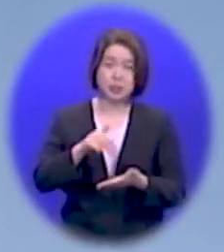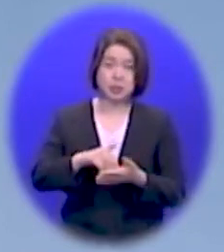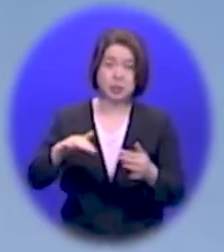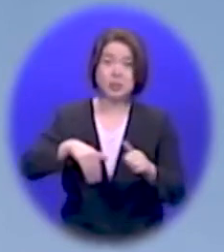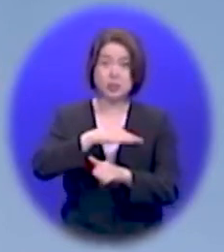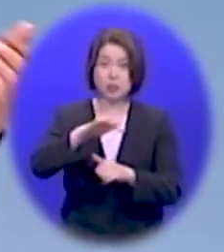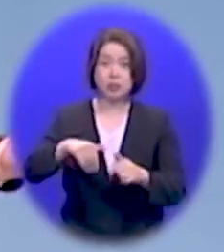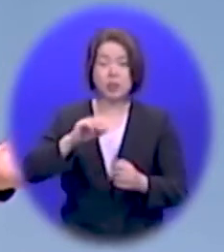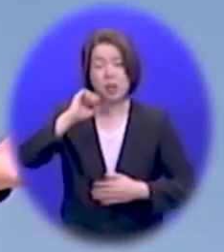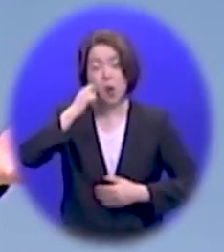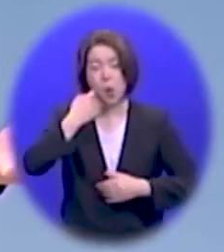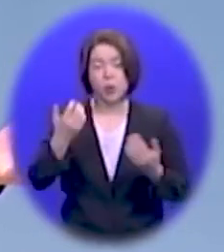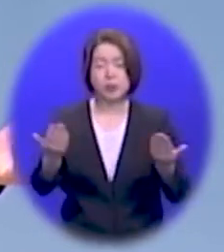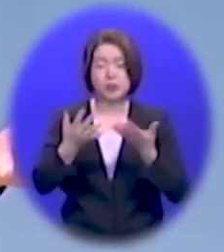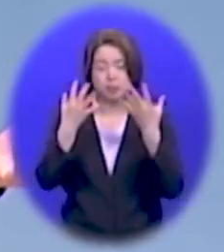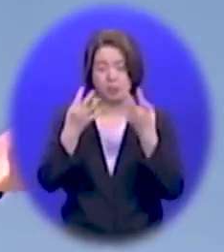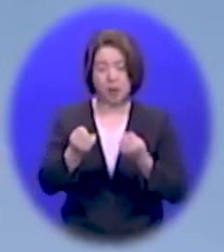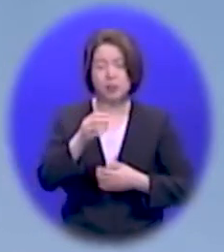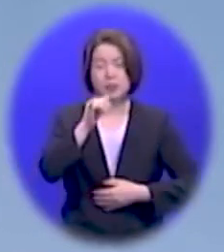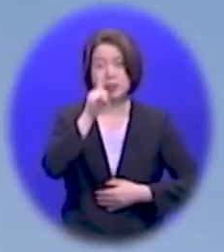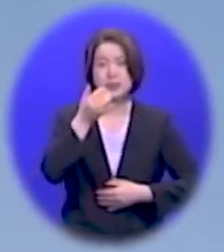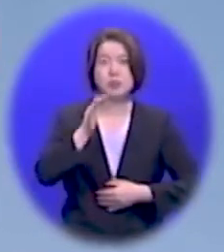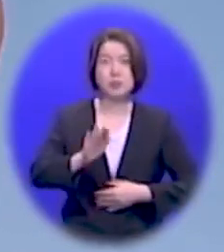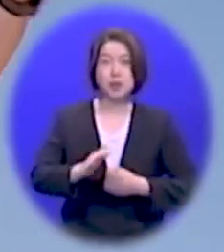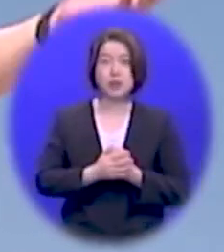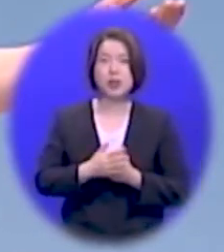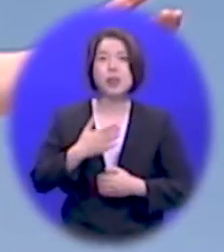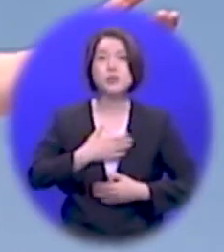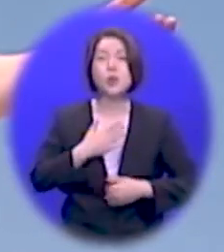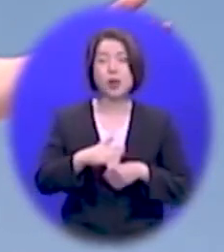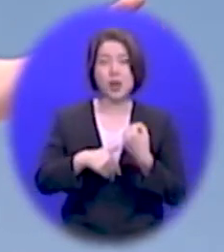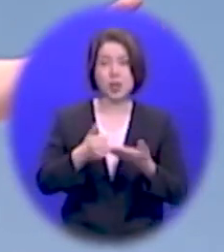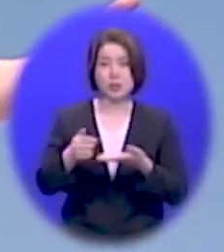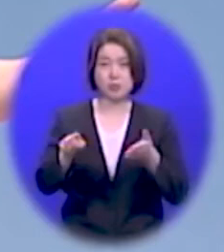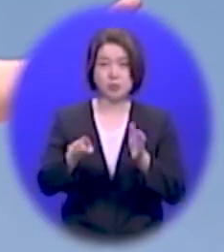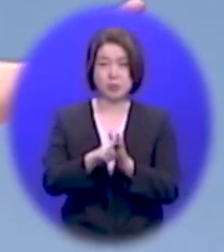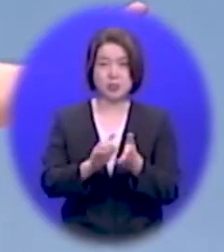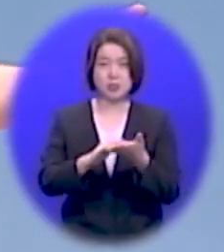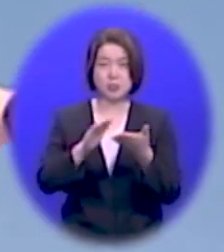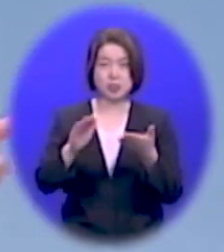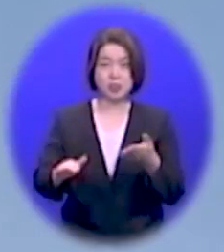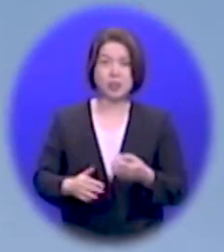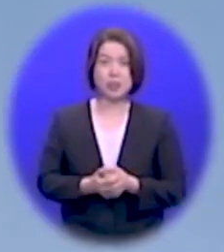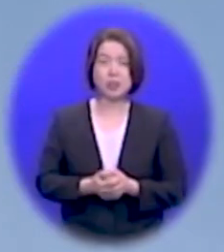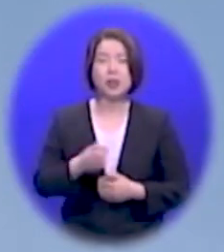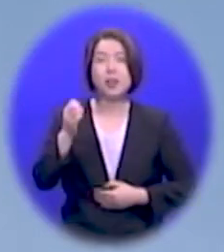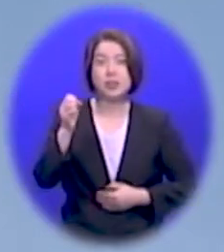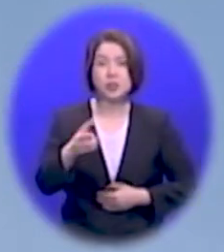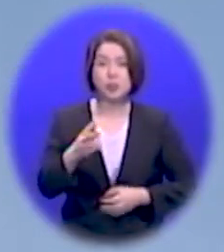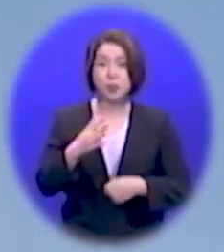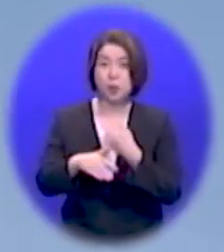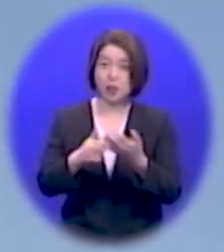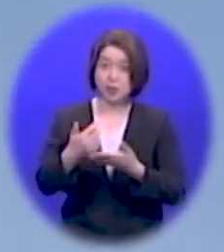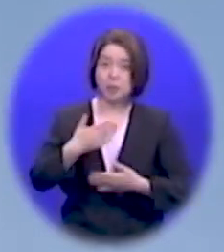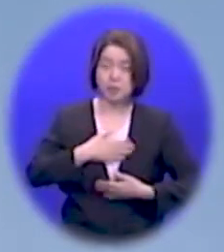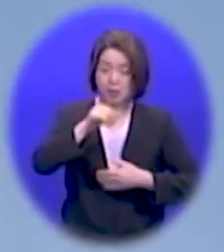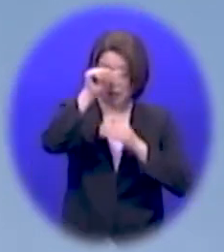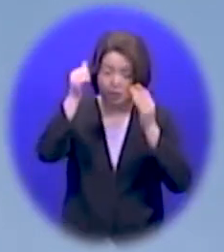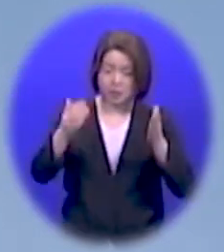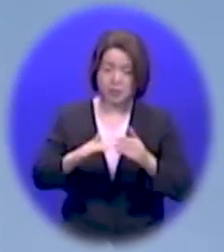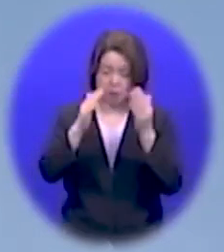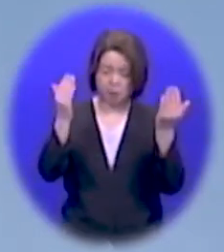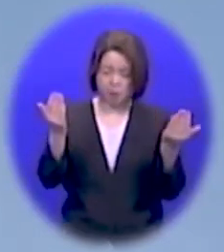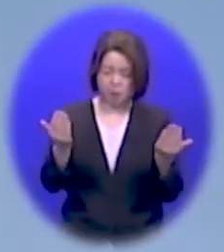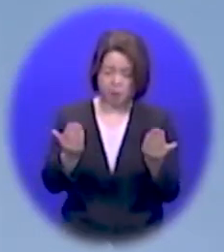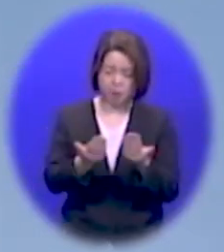어려운 일이 많지만 저는 하나님을 믿습니다 그리고 하나님께 내 인생 전체를